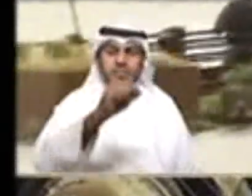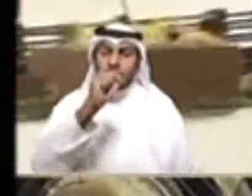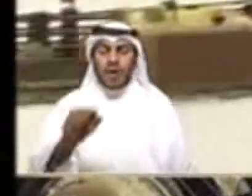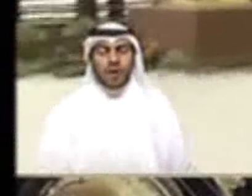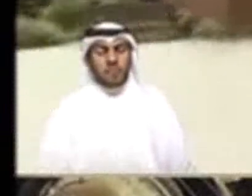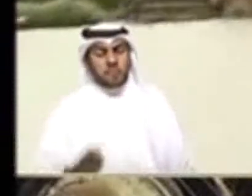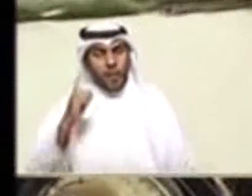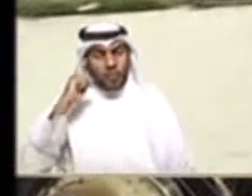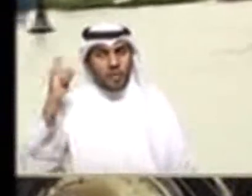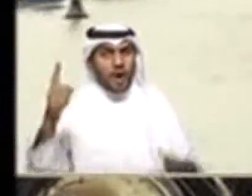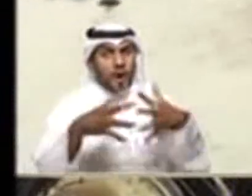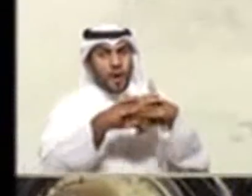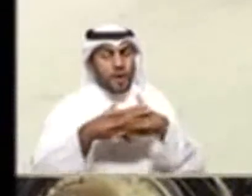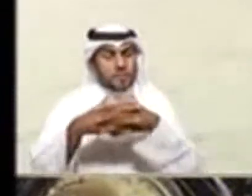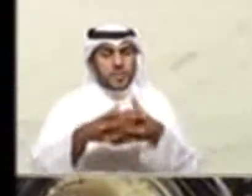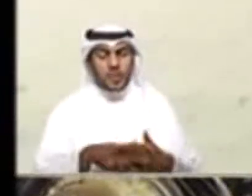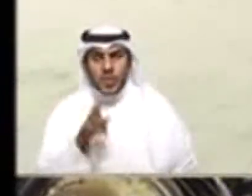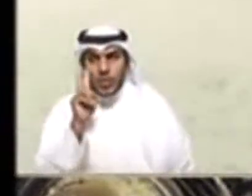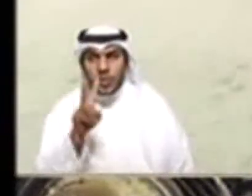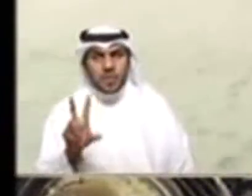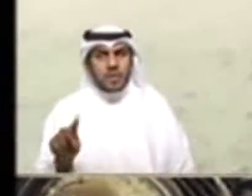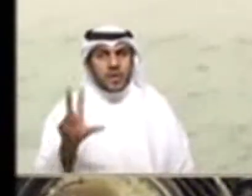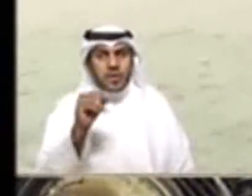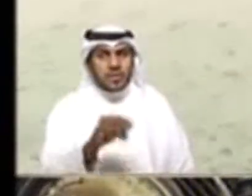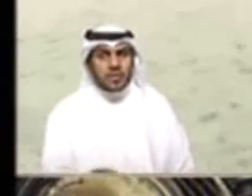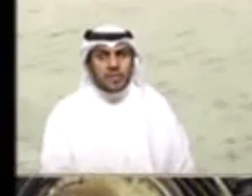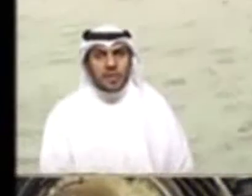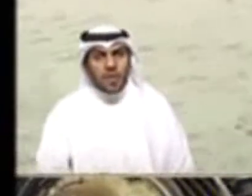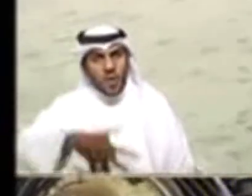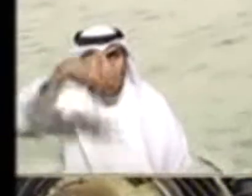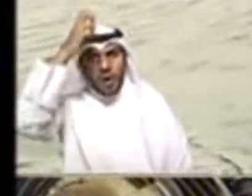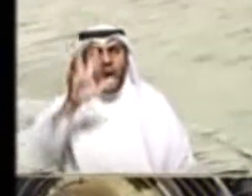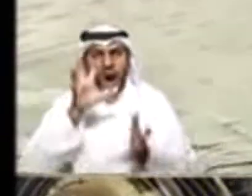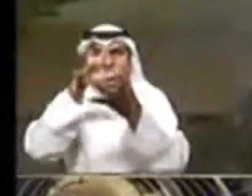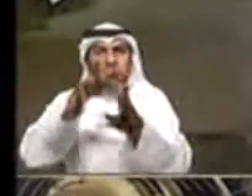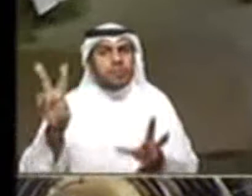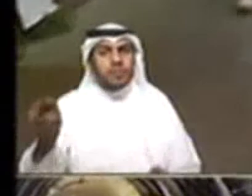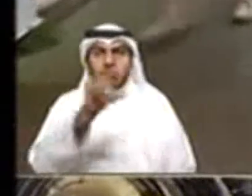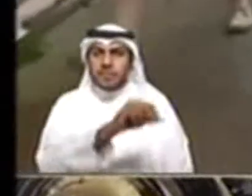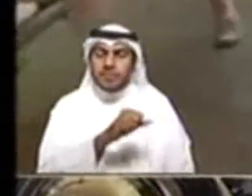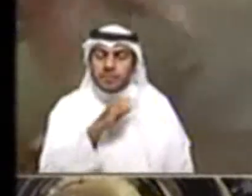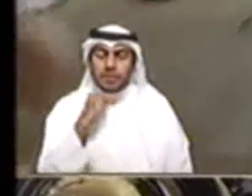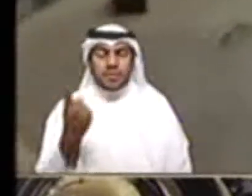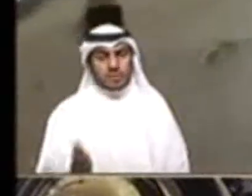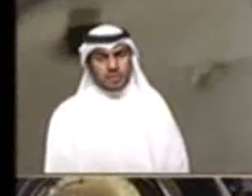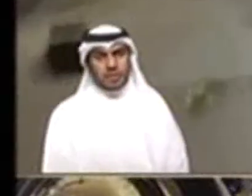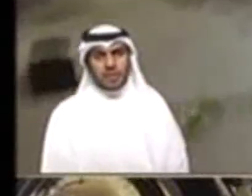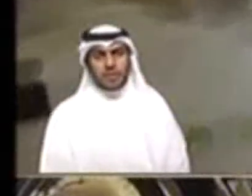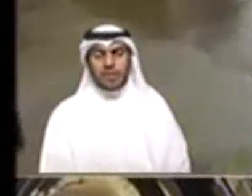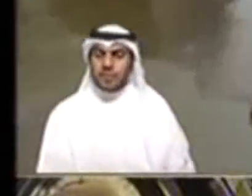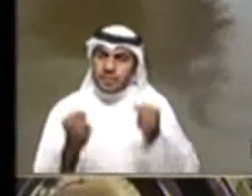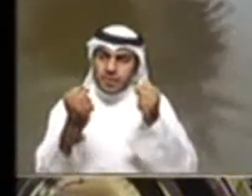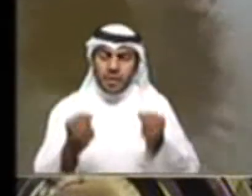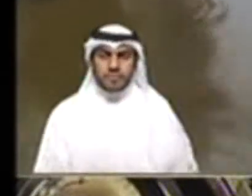المتحدة، ويصفونه الأهالي بأنه كالوحش الذي لا يرغب في المغادرة. أيضا السلطات الأمريكية وهيئات